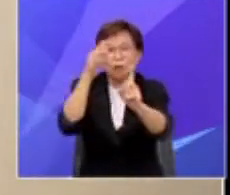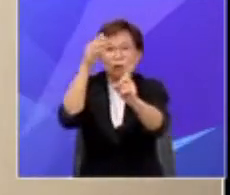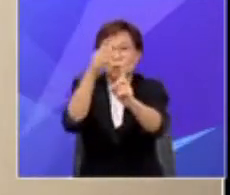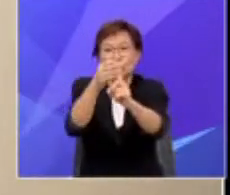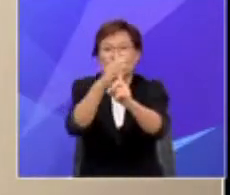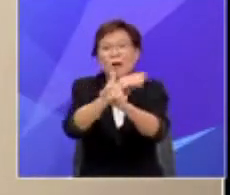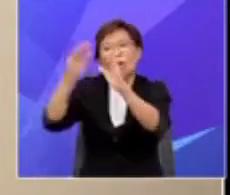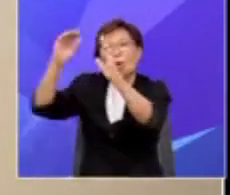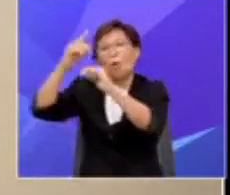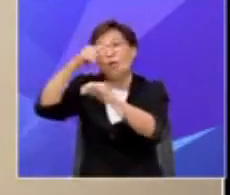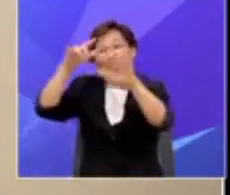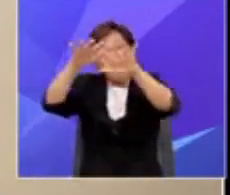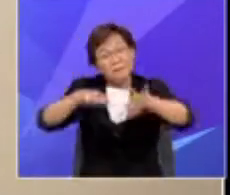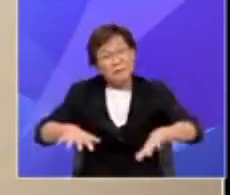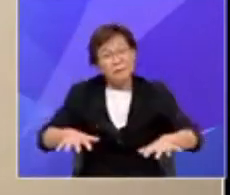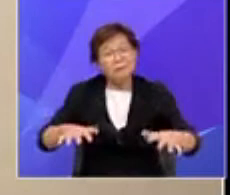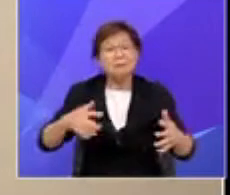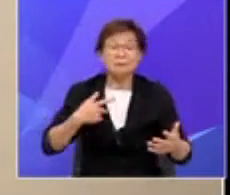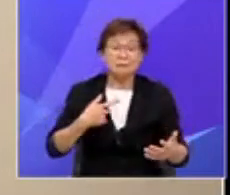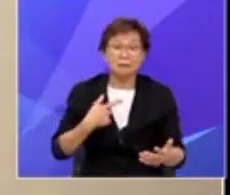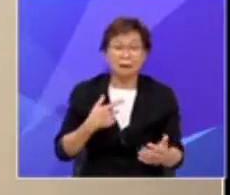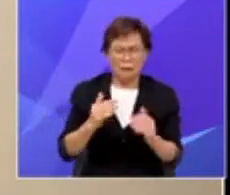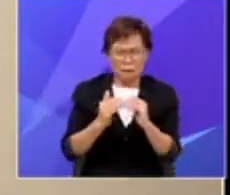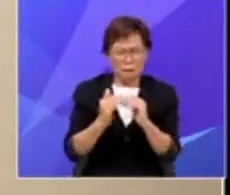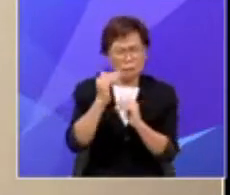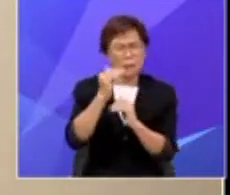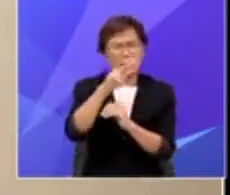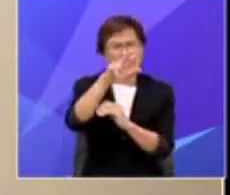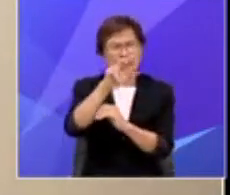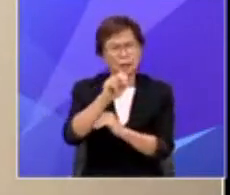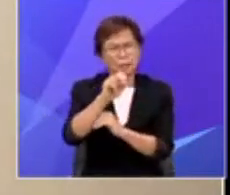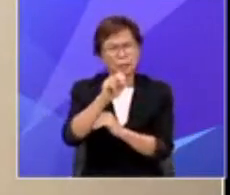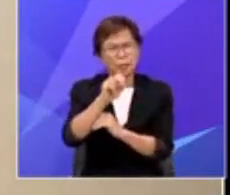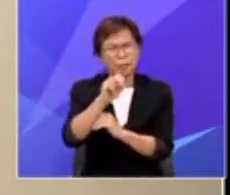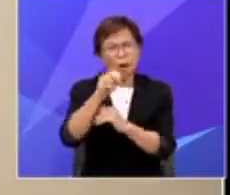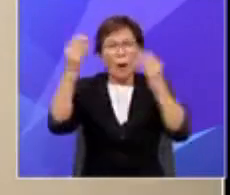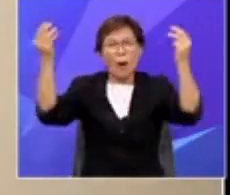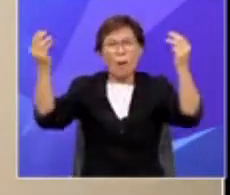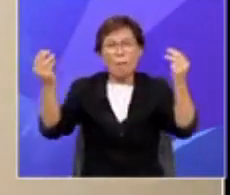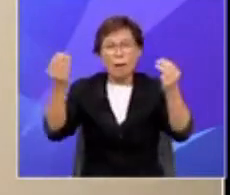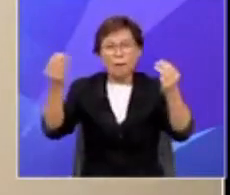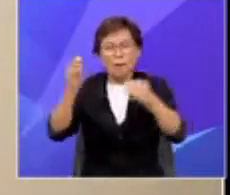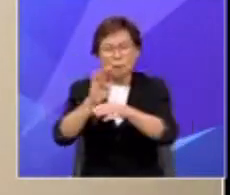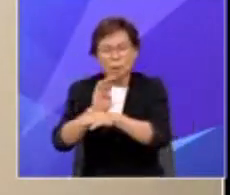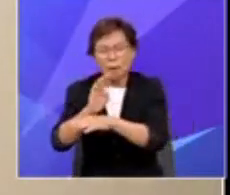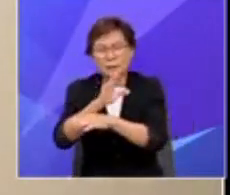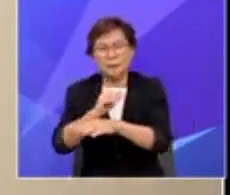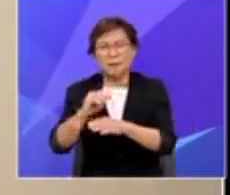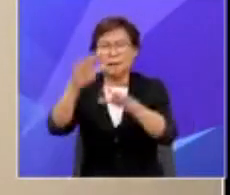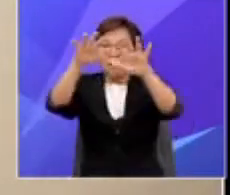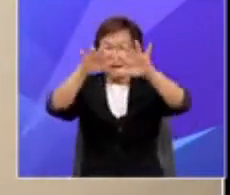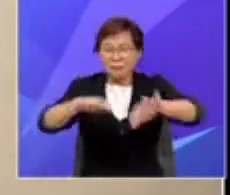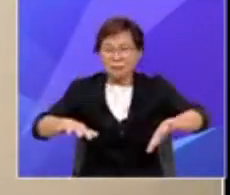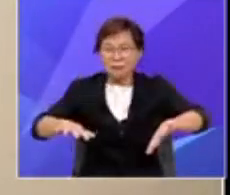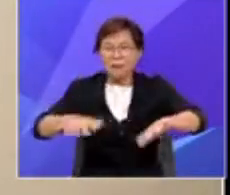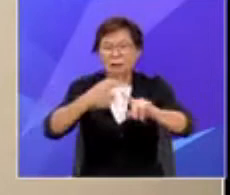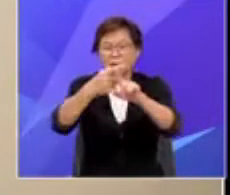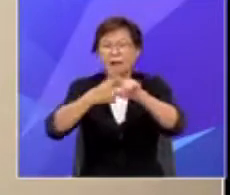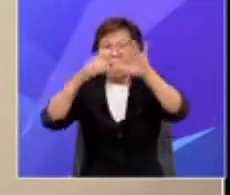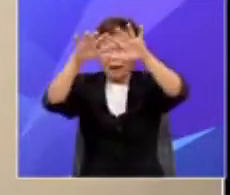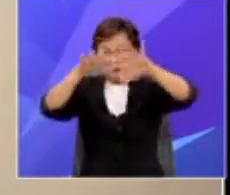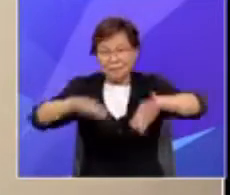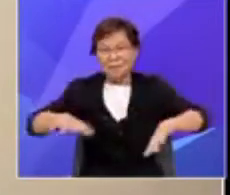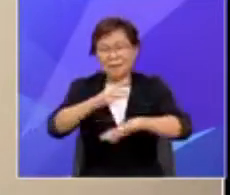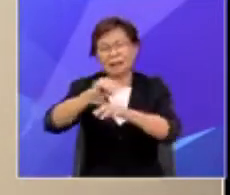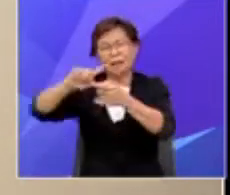Akhsan m gimana lebih daripada 30 Majlis penyiagaan dan ASEAN dari ASEAN